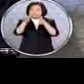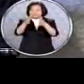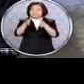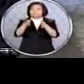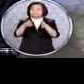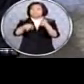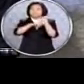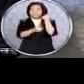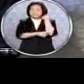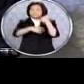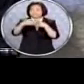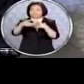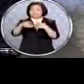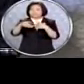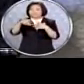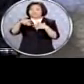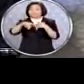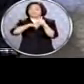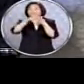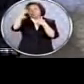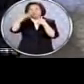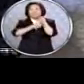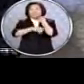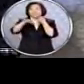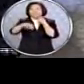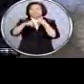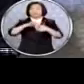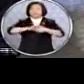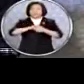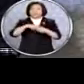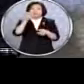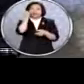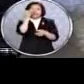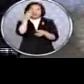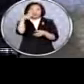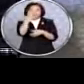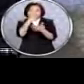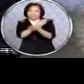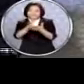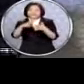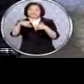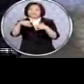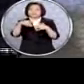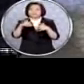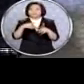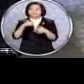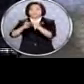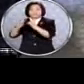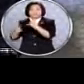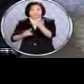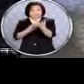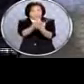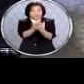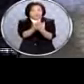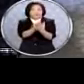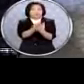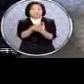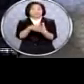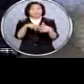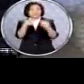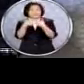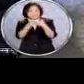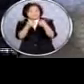提出官审法的这个官审制，来让民众参与案件的审判，并且把意见告诉